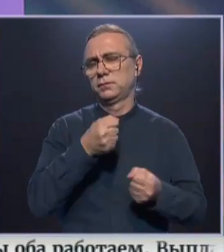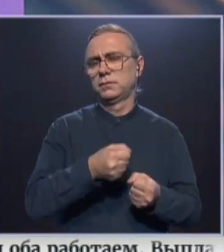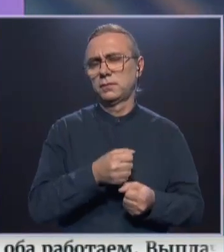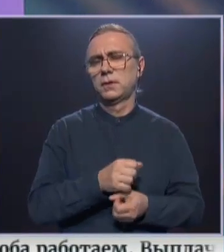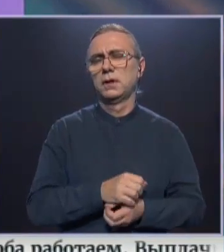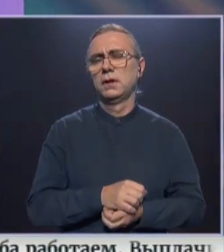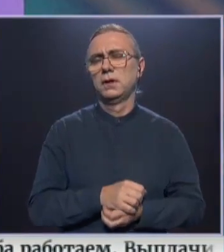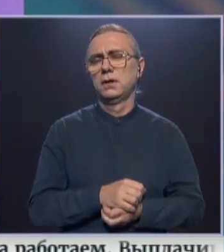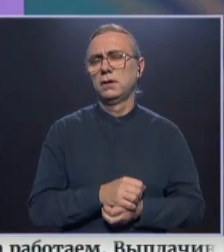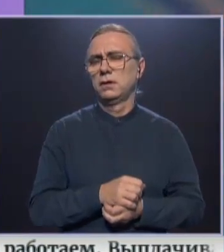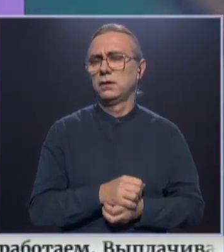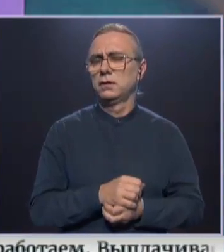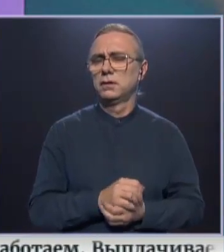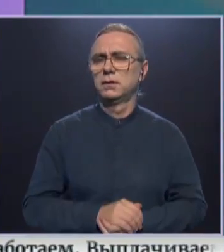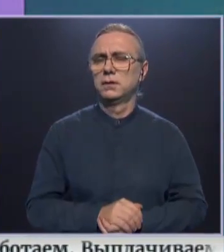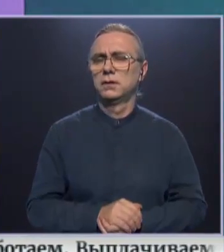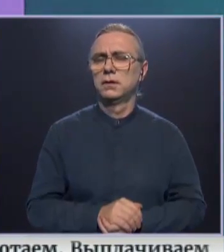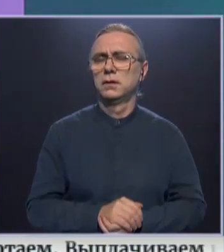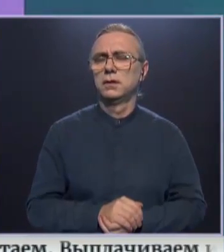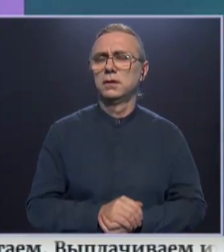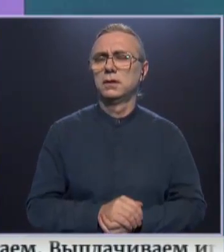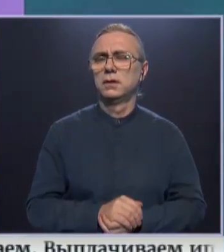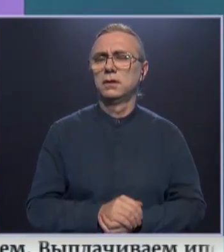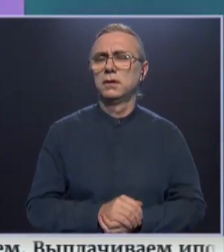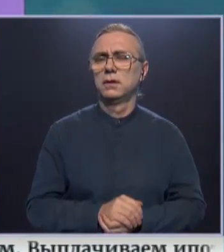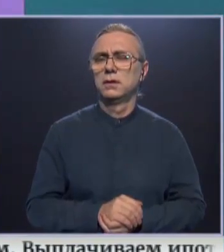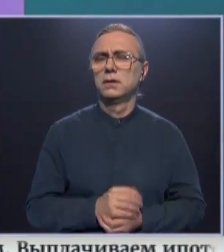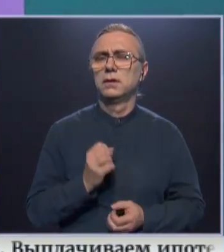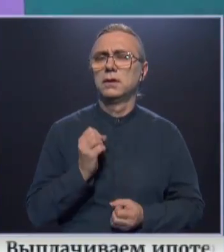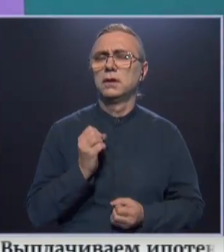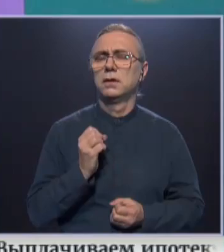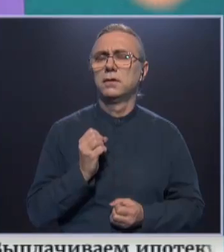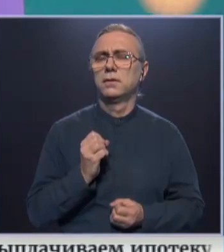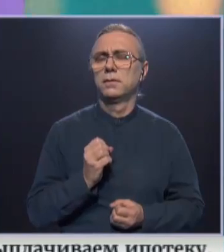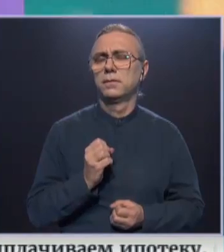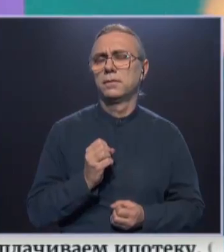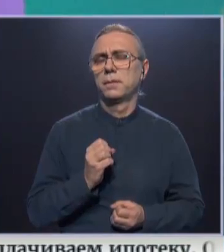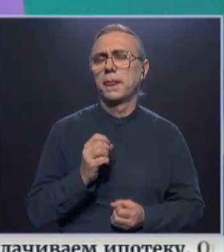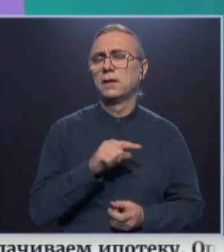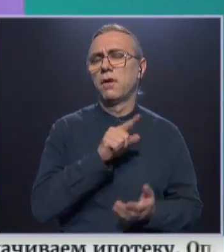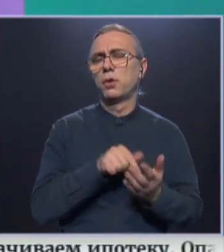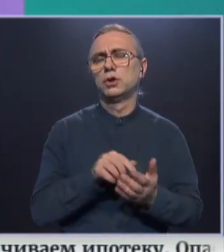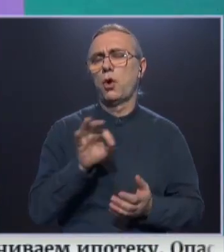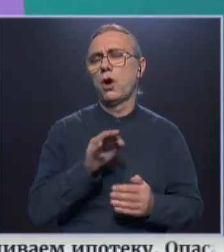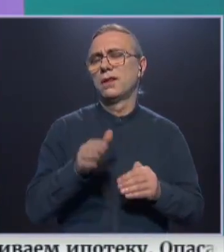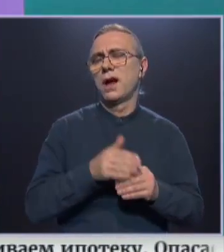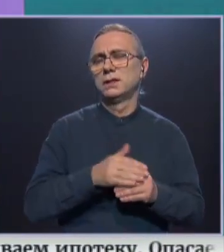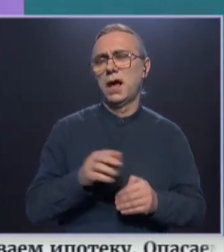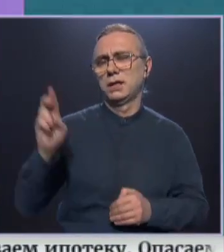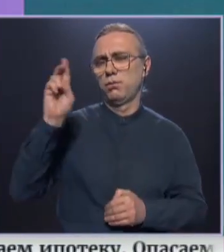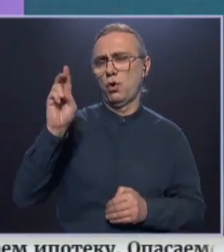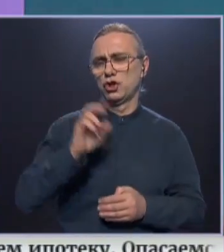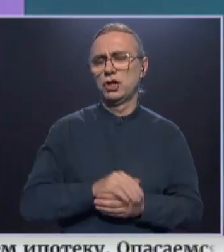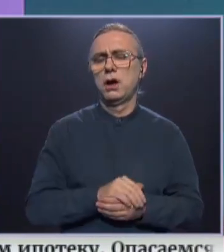может наказать, действительно. Наказание Божие, вот если мы даже вдумаемся в само слово «наказ», «наказание», это